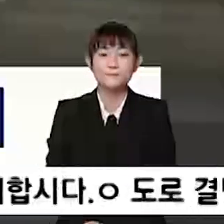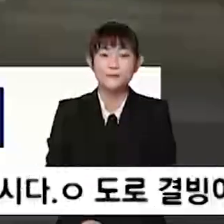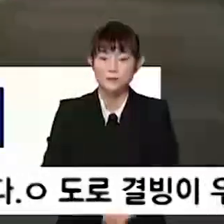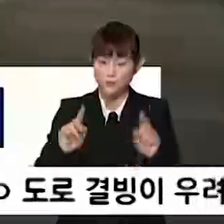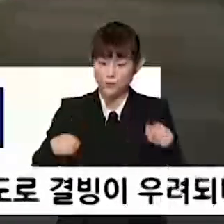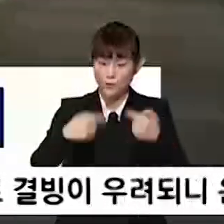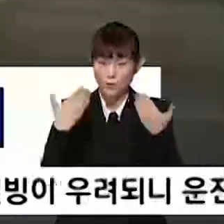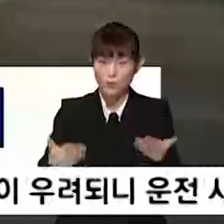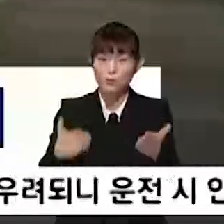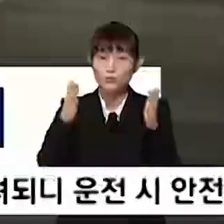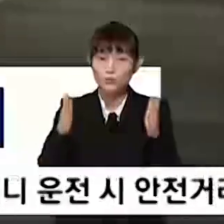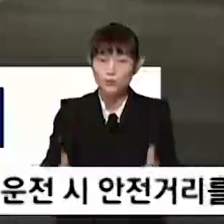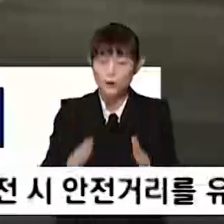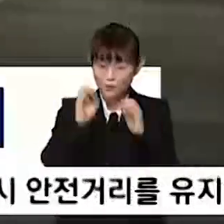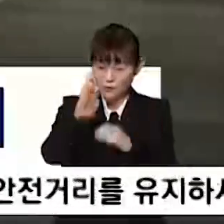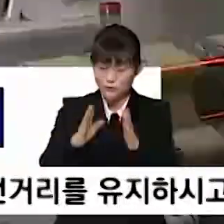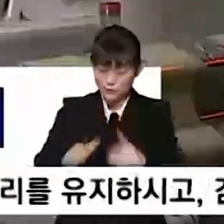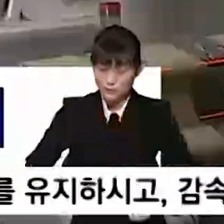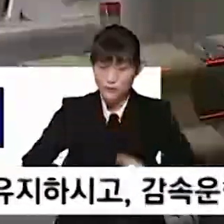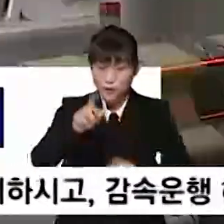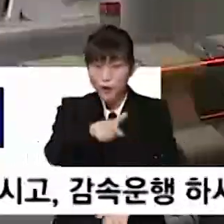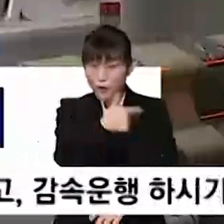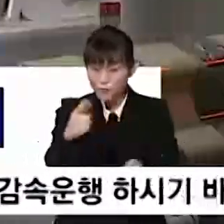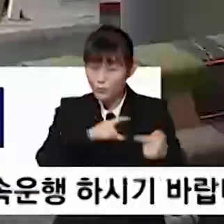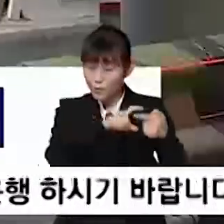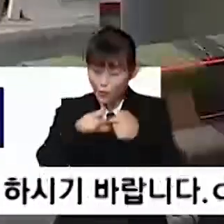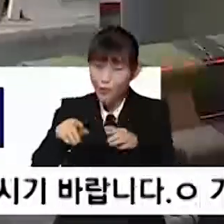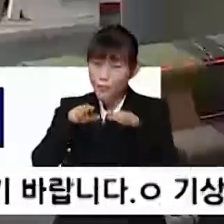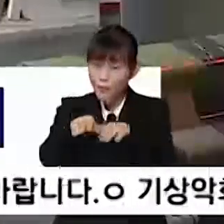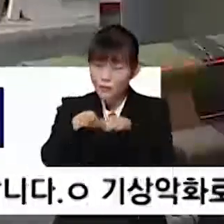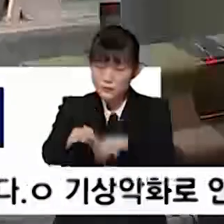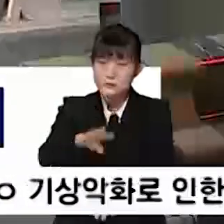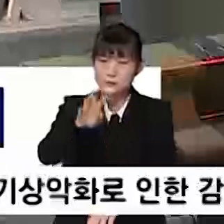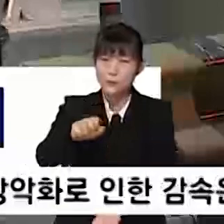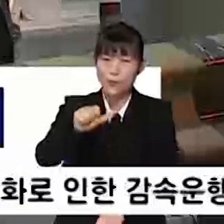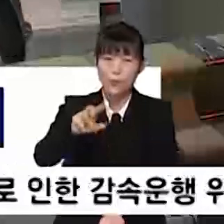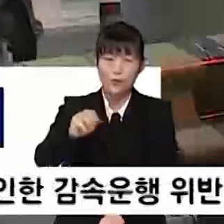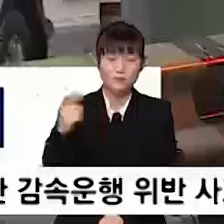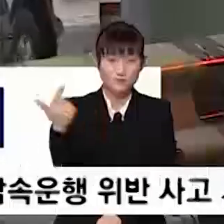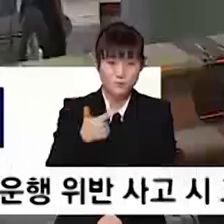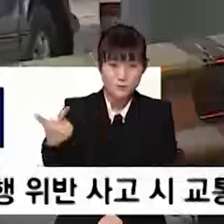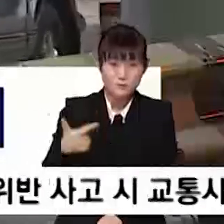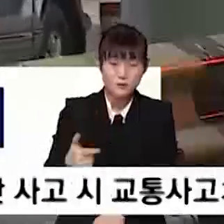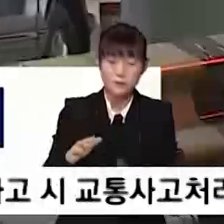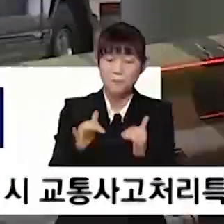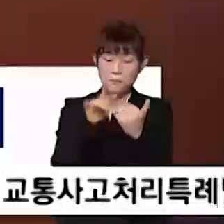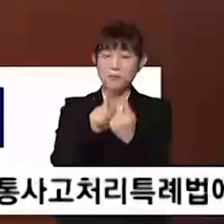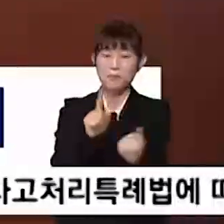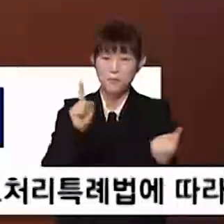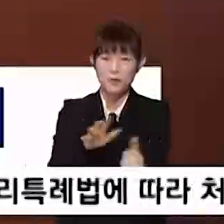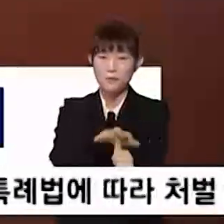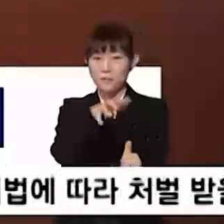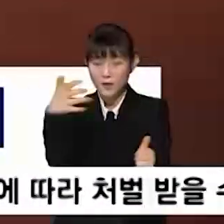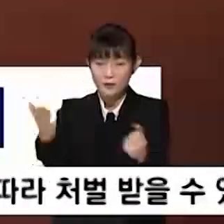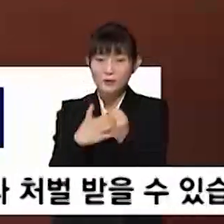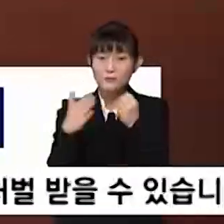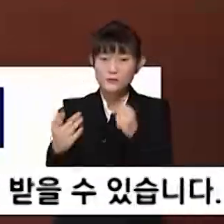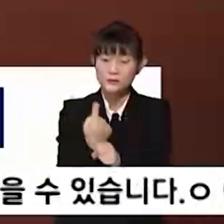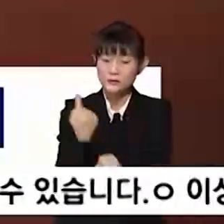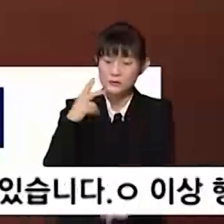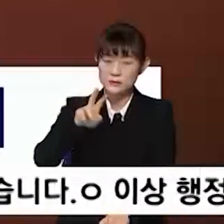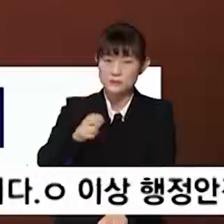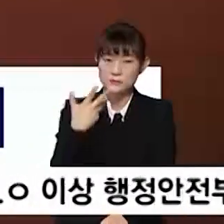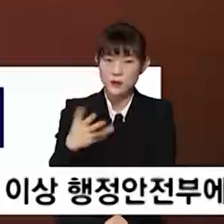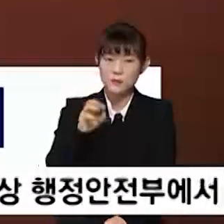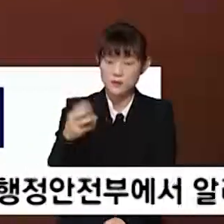연휴 기간 광주 전남 지역의 하루 평균 예상 교통량은 35만 6천 대로, 거리두기 해제 영향으로 지난해 28만 3천